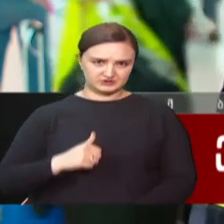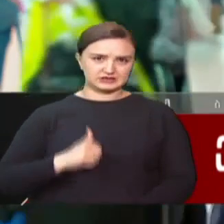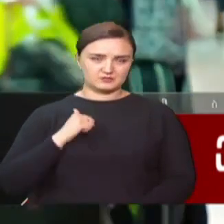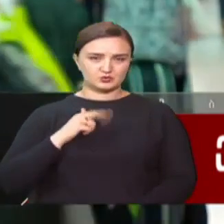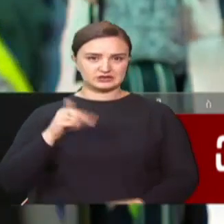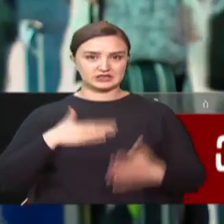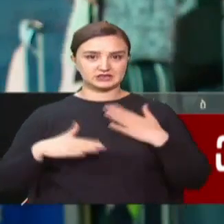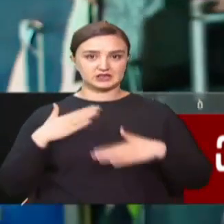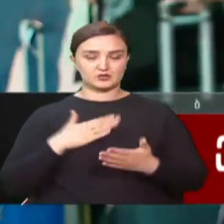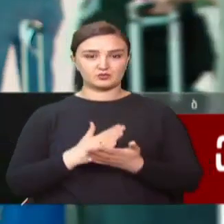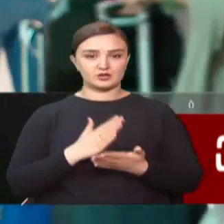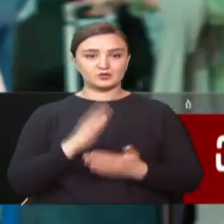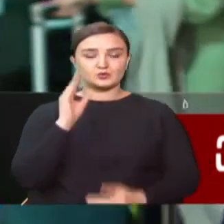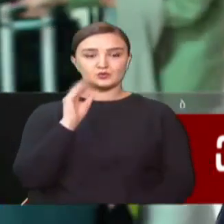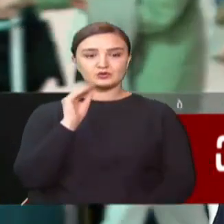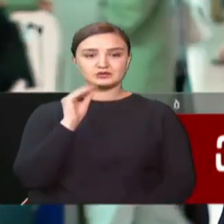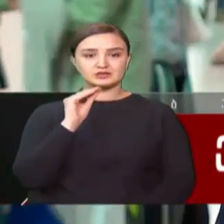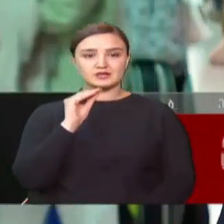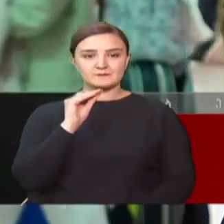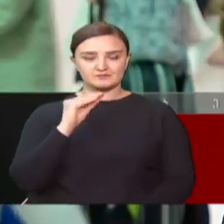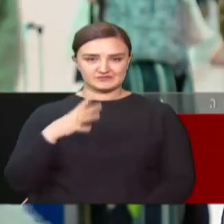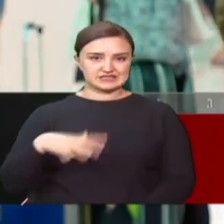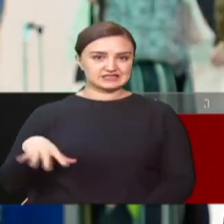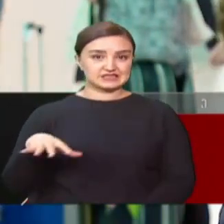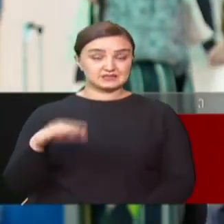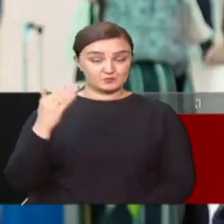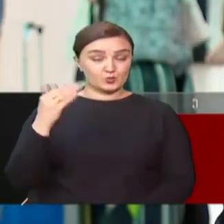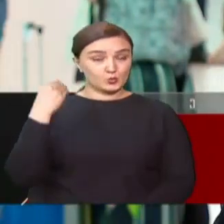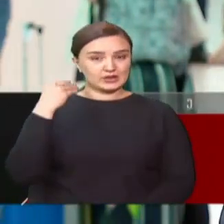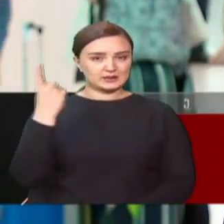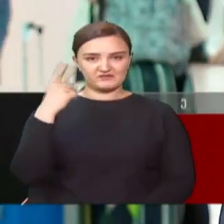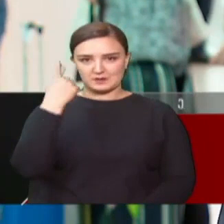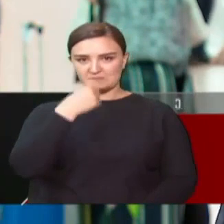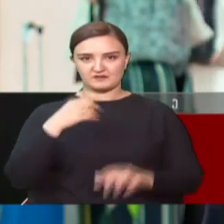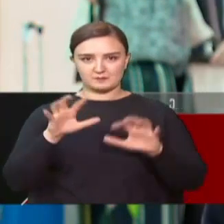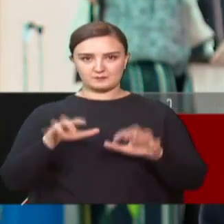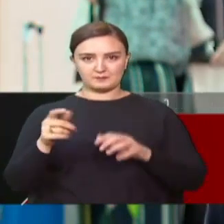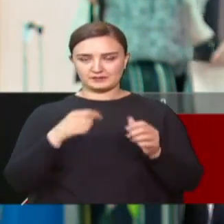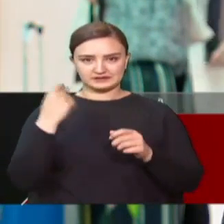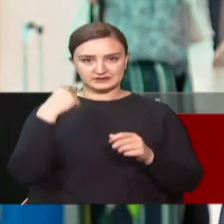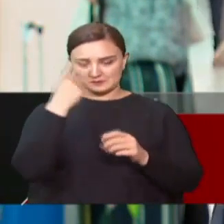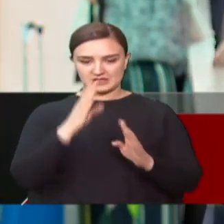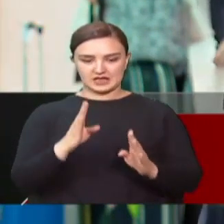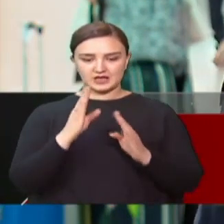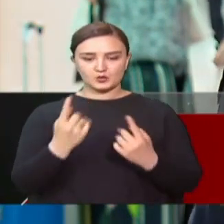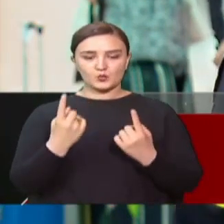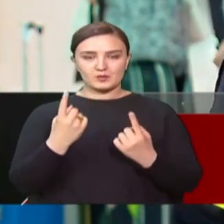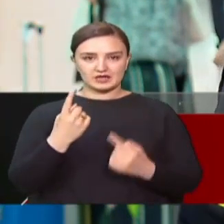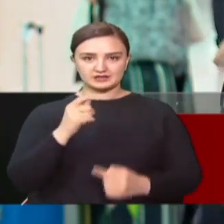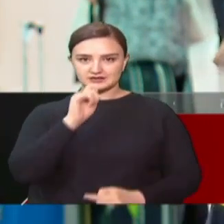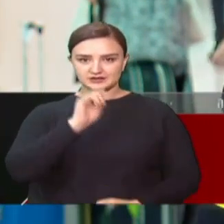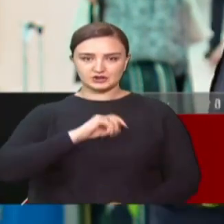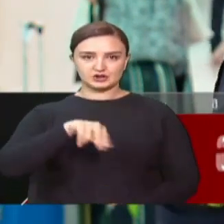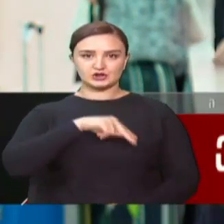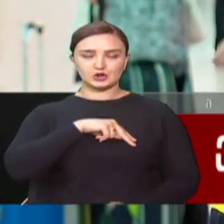scharulua, rodesat, cuerne spiruli piri, piradat gad mulțem, umagles gildos. Mama